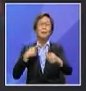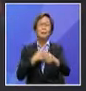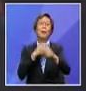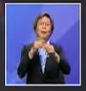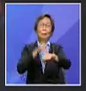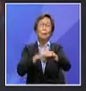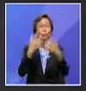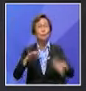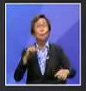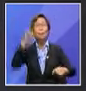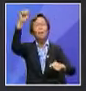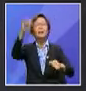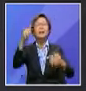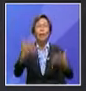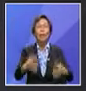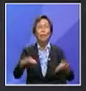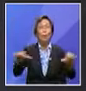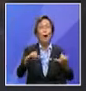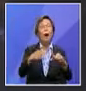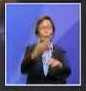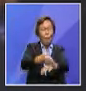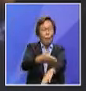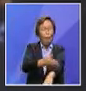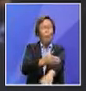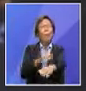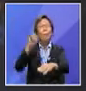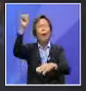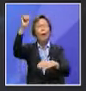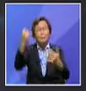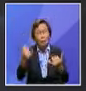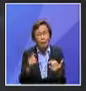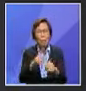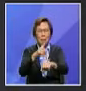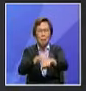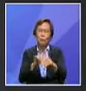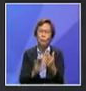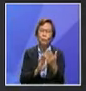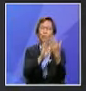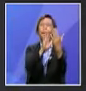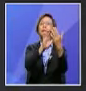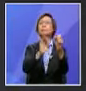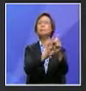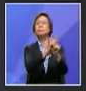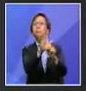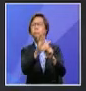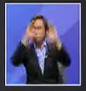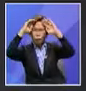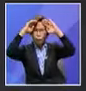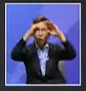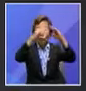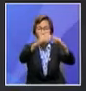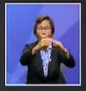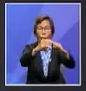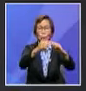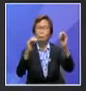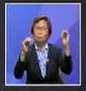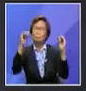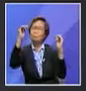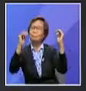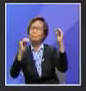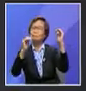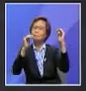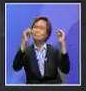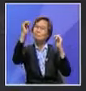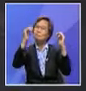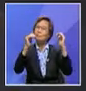mengisi kemerdekaan. Ini zaman kita berhadapan dengan COVID-19. Fokusnya ialah keseimbangan